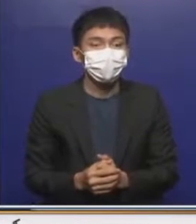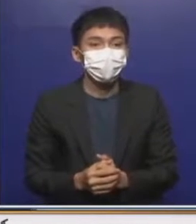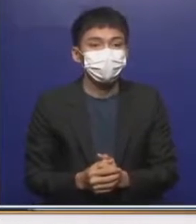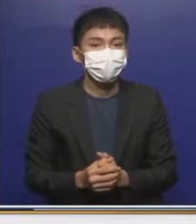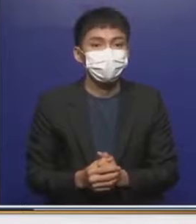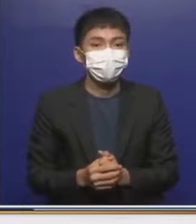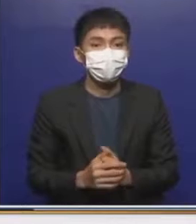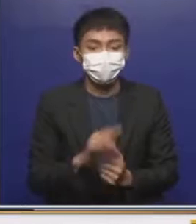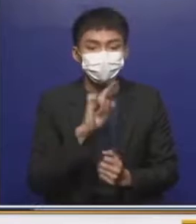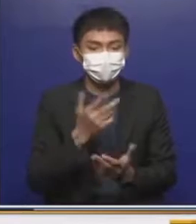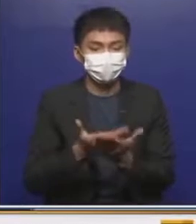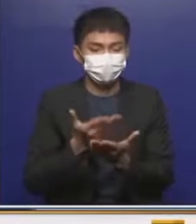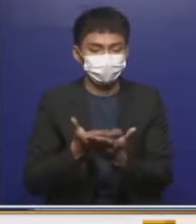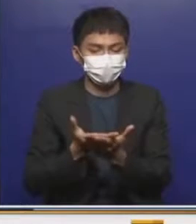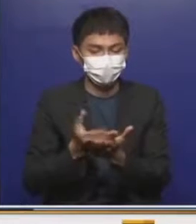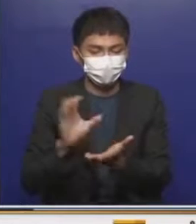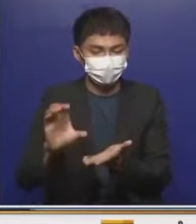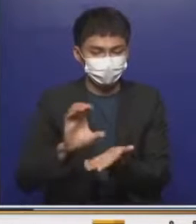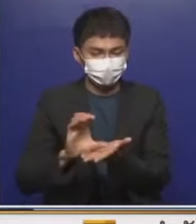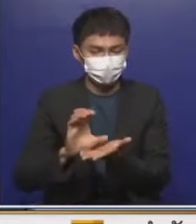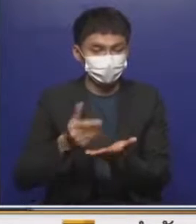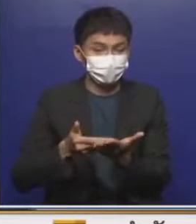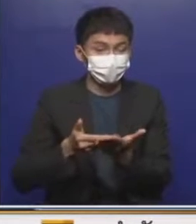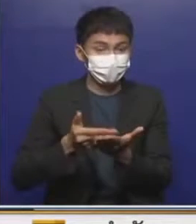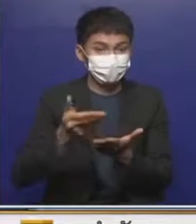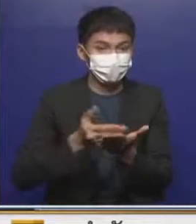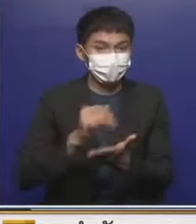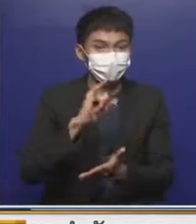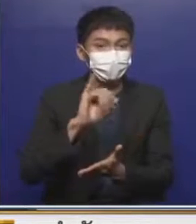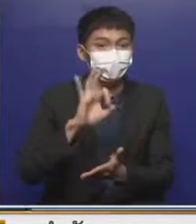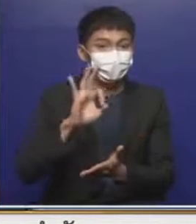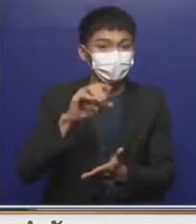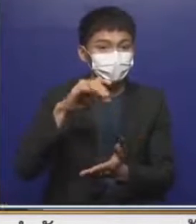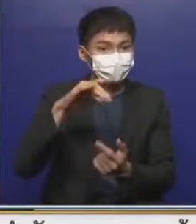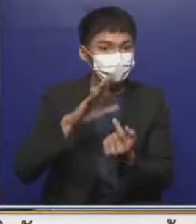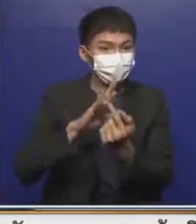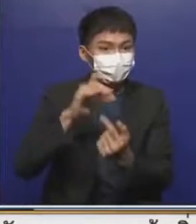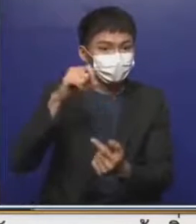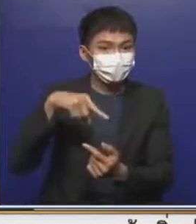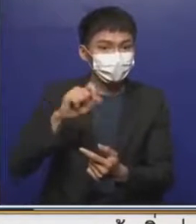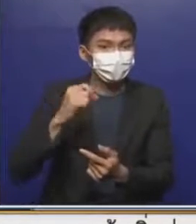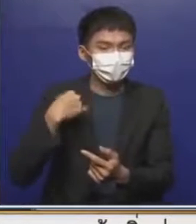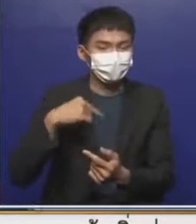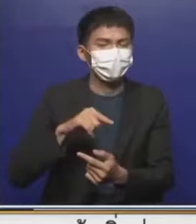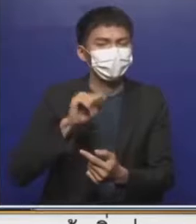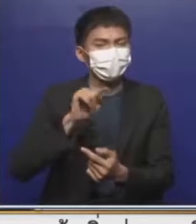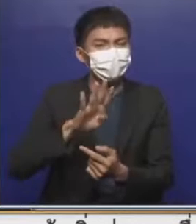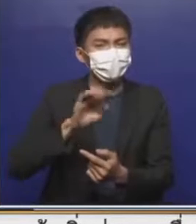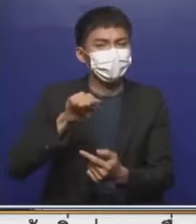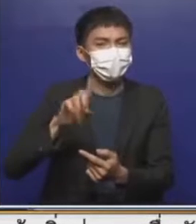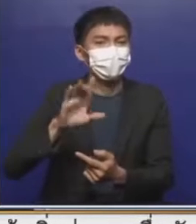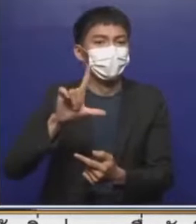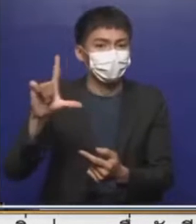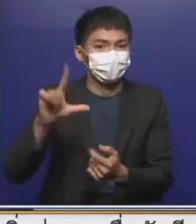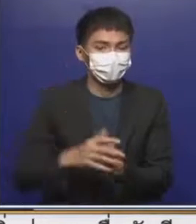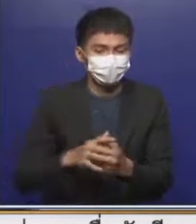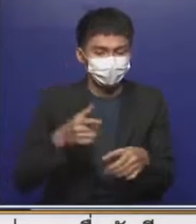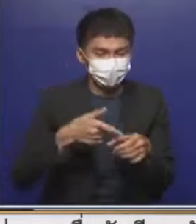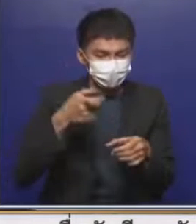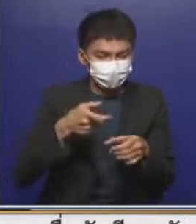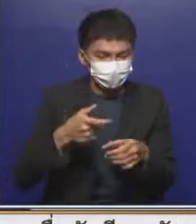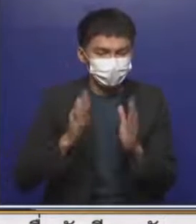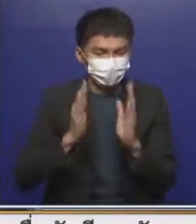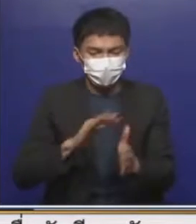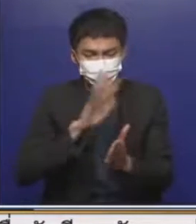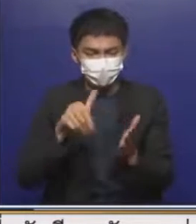ถ้าเอเงินก้อนนี้ไปซือวัคซีนไฟเซอร์ก็จะซื้อได้ถึง 4,4 ล้านโดสฉีดใหกประชาชนได้ 2,2